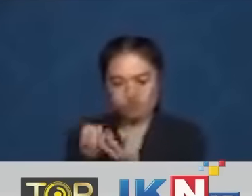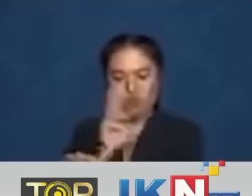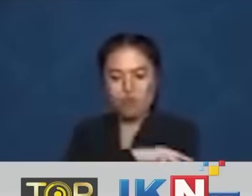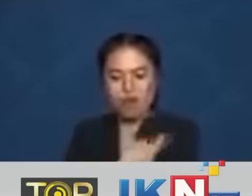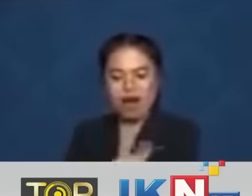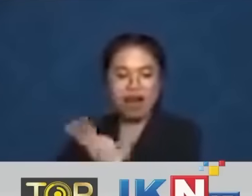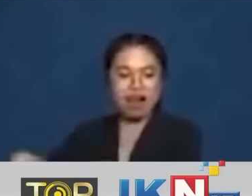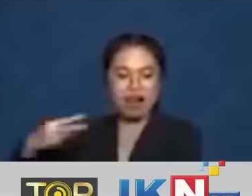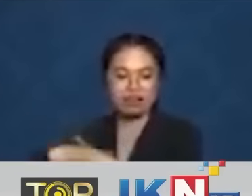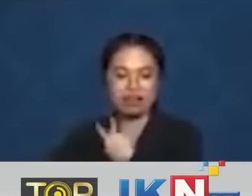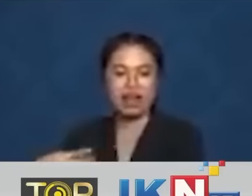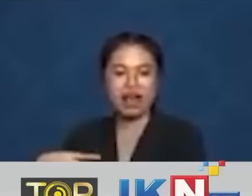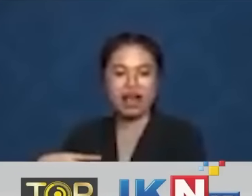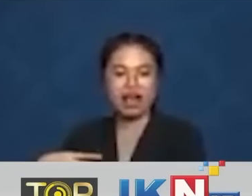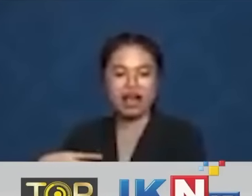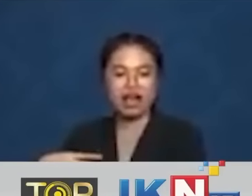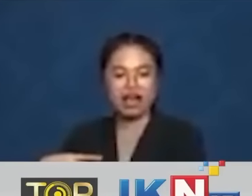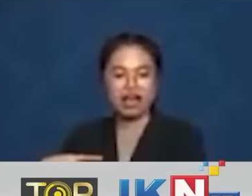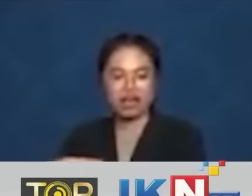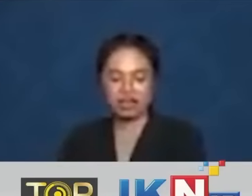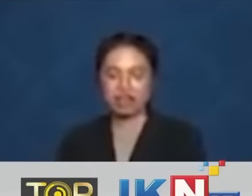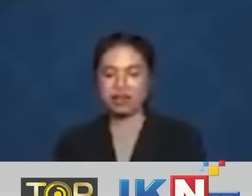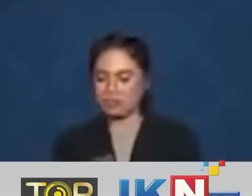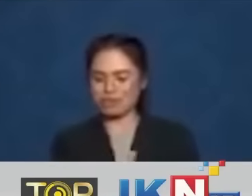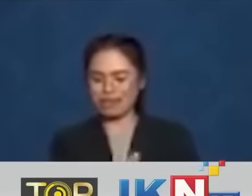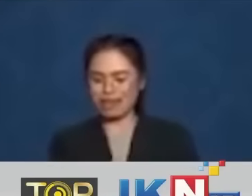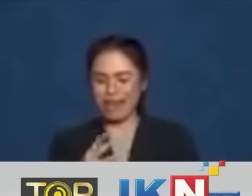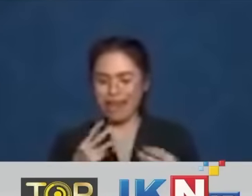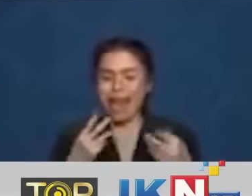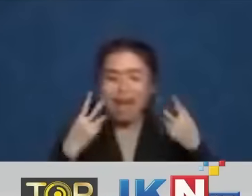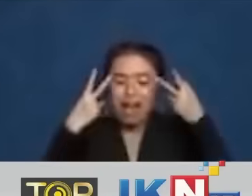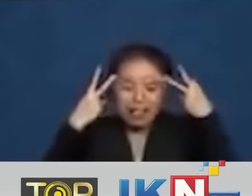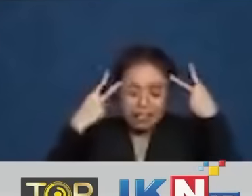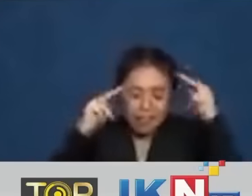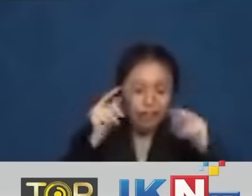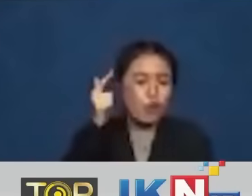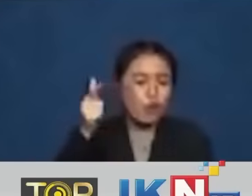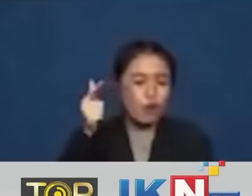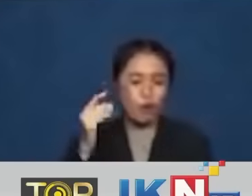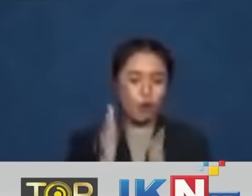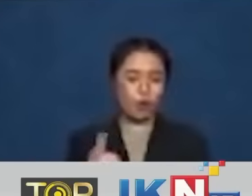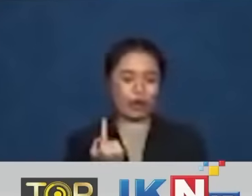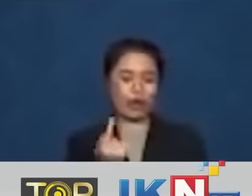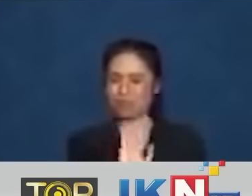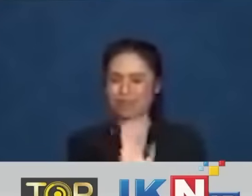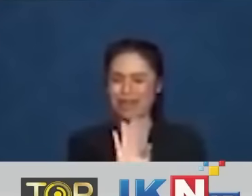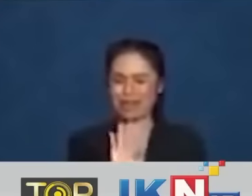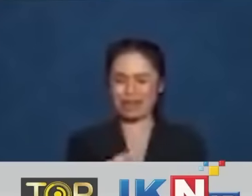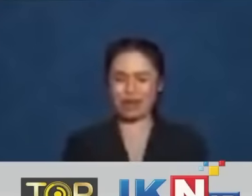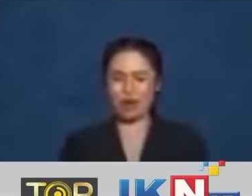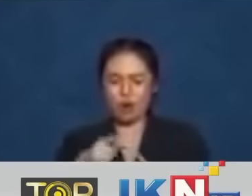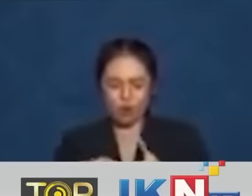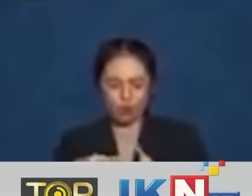ก็จะสามารถทำได้นะแล้วเป็นที่มาของการออกกฎกระทรวงออกระเบียบตามมาไปฟังคำชี้แจงของท